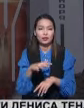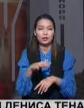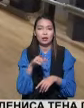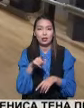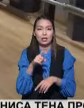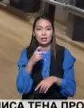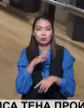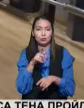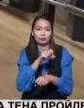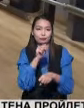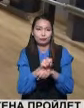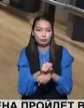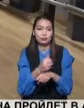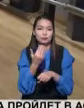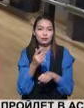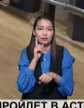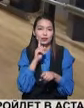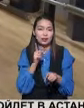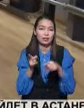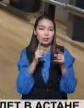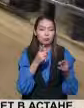приведен в режим вывода из эксплуатации.